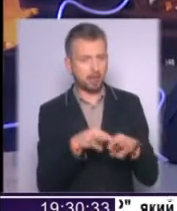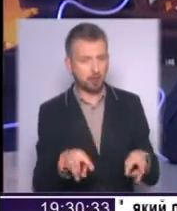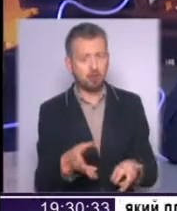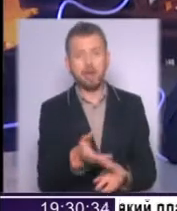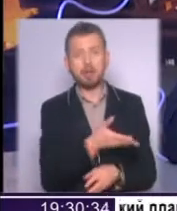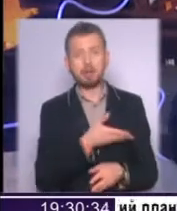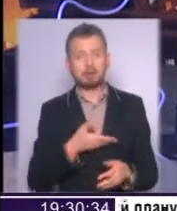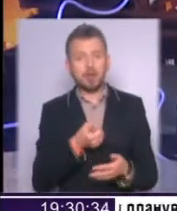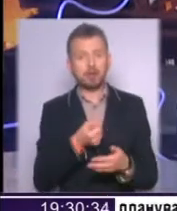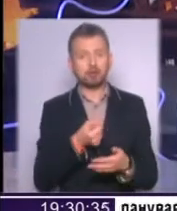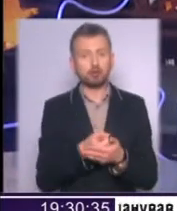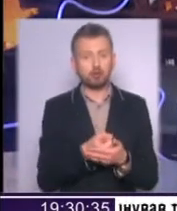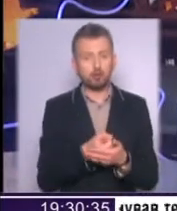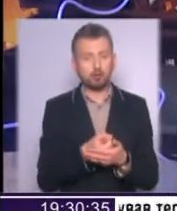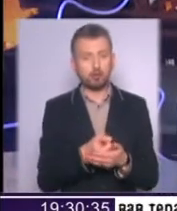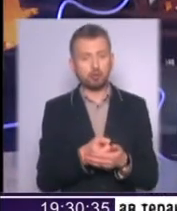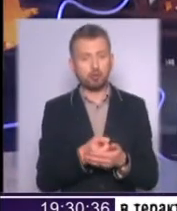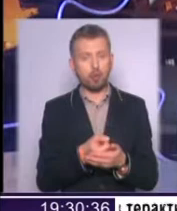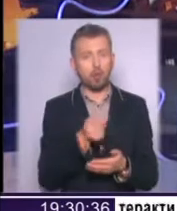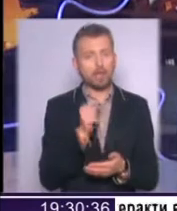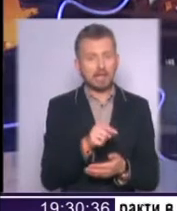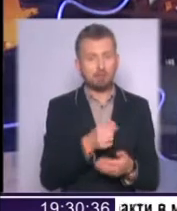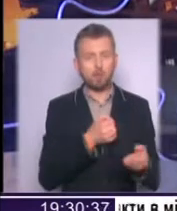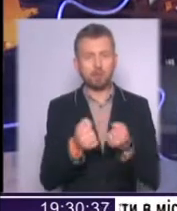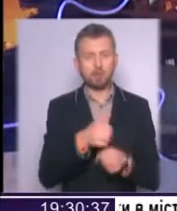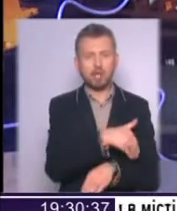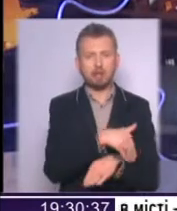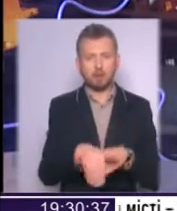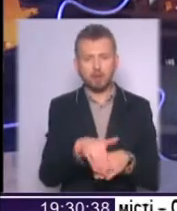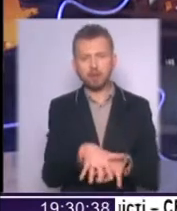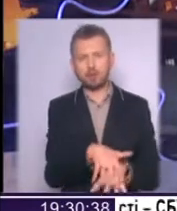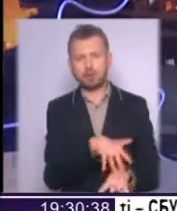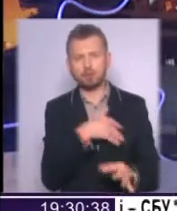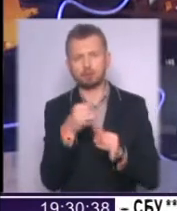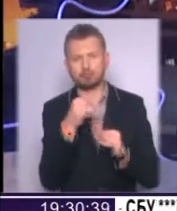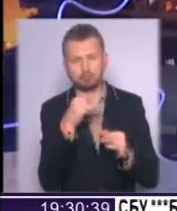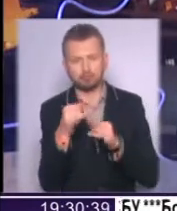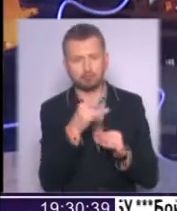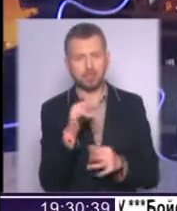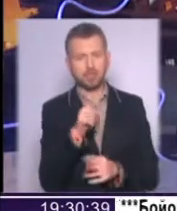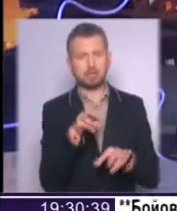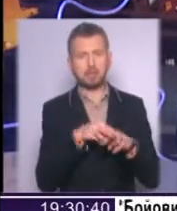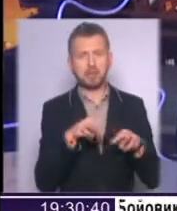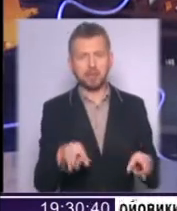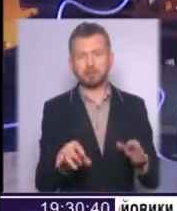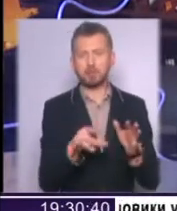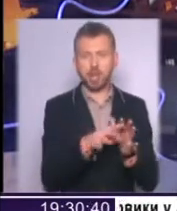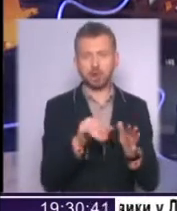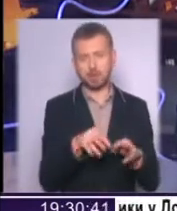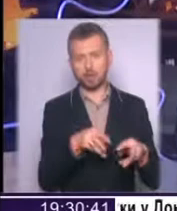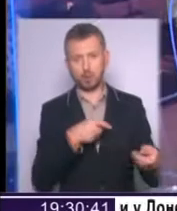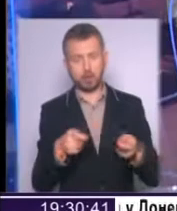до цієї боротьби вже на вулиці тривалий час вели неймовірно тривалі переговори із Міністерством енергетики і з урядом.